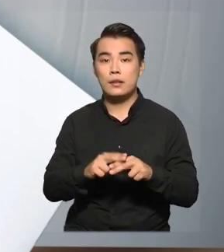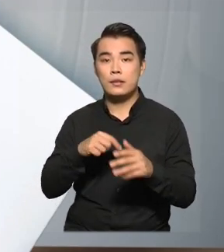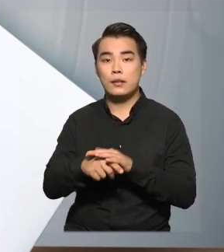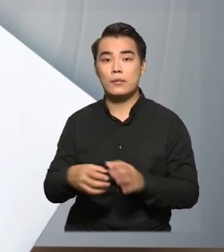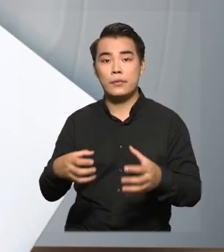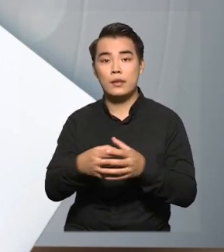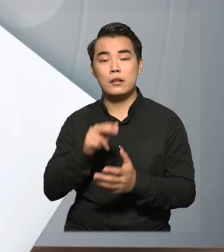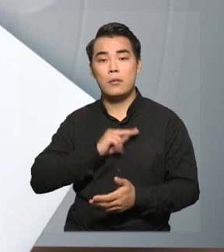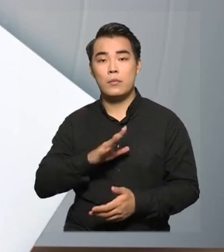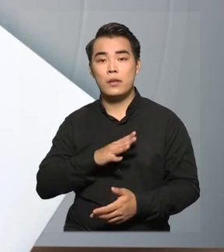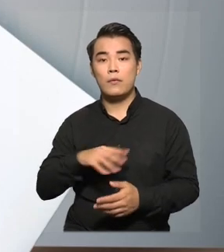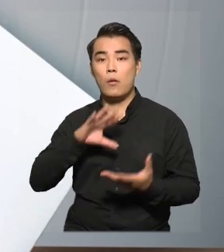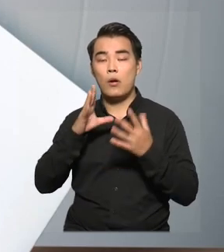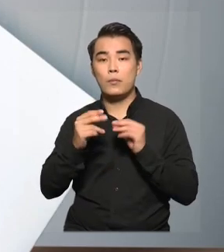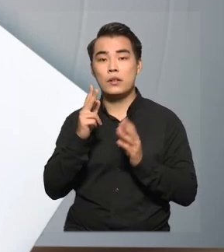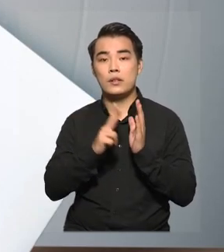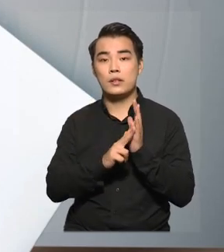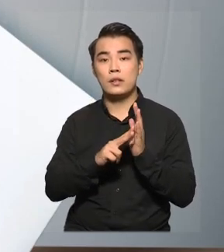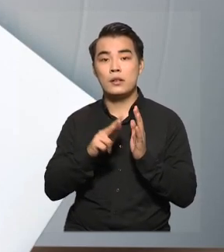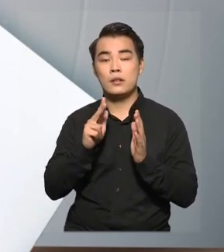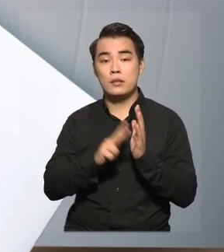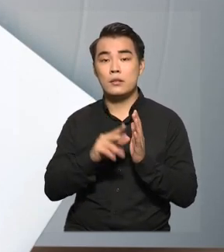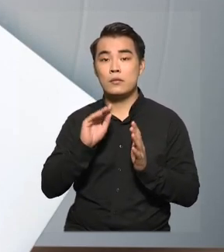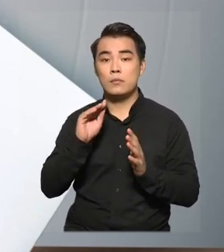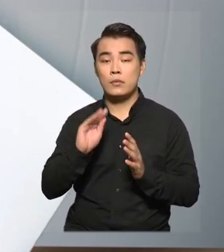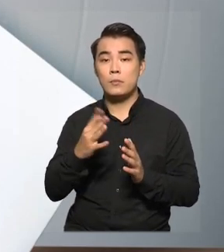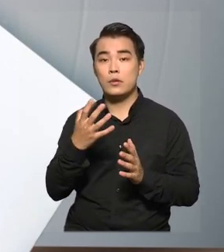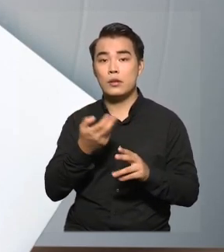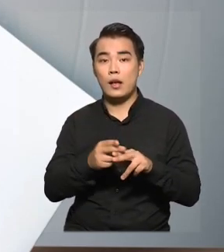өкілдері жүзеге асырды. Барлығы 8500-ға жуық азамат.